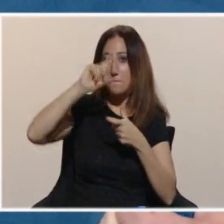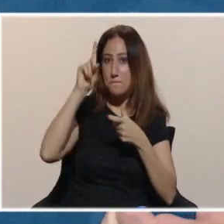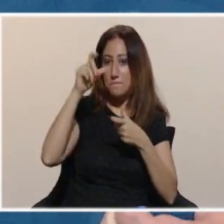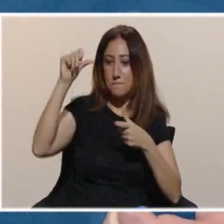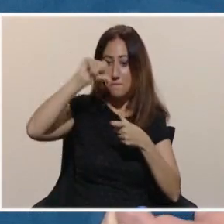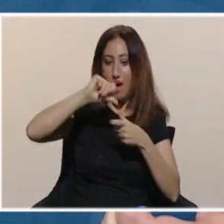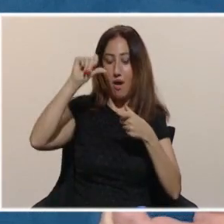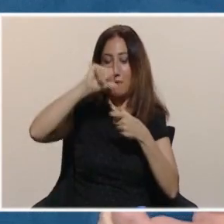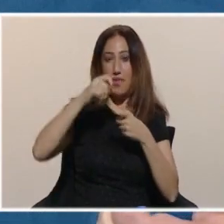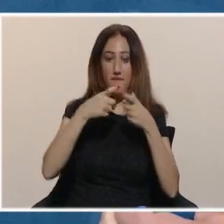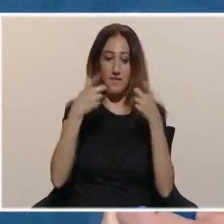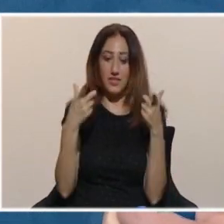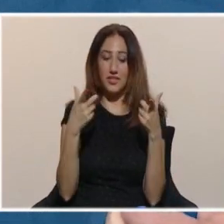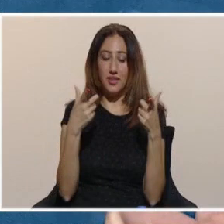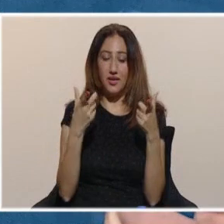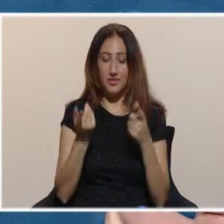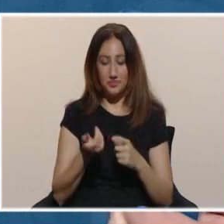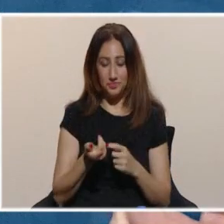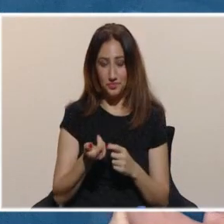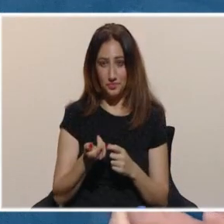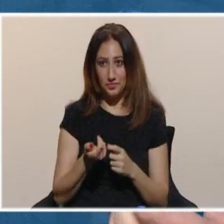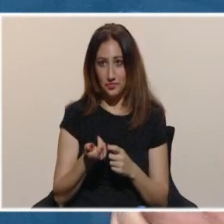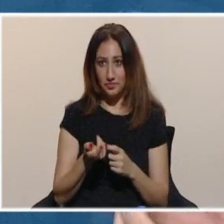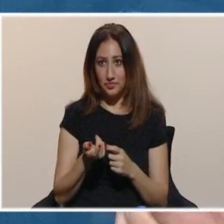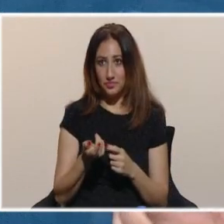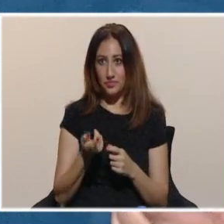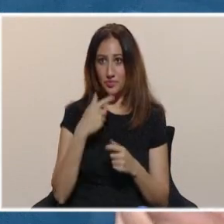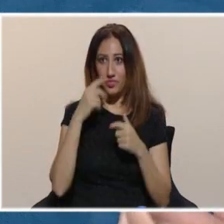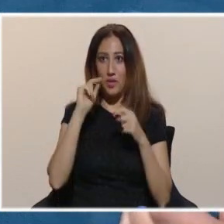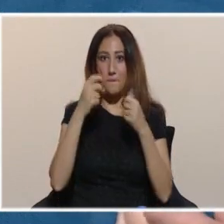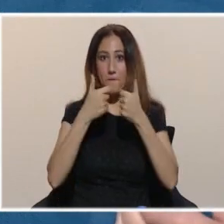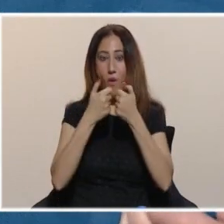تفضل مفتحه. احنا ما نقدرش نعيش من غير حب. الحب